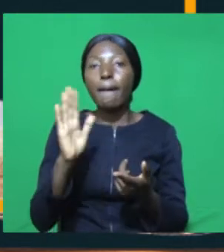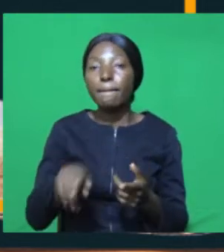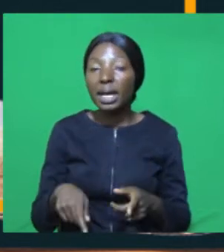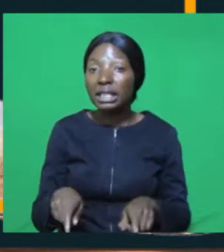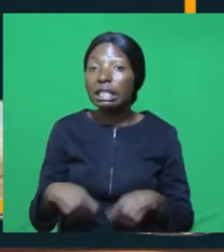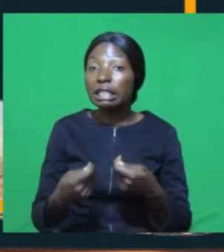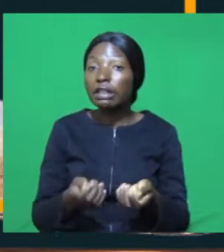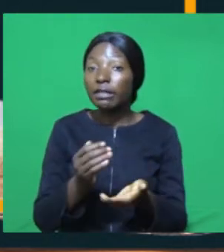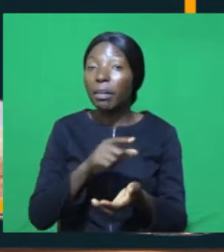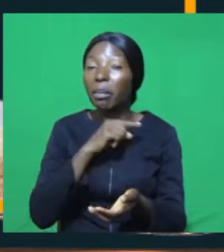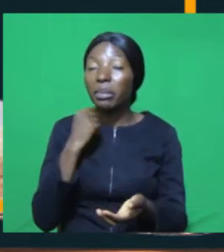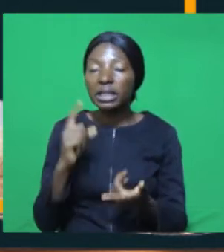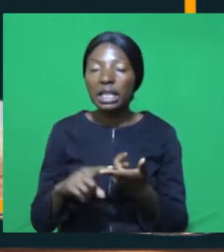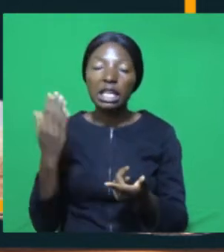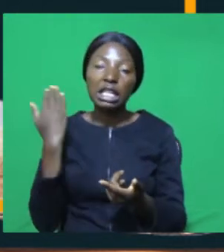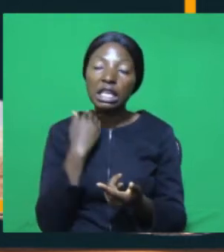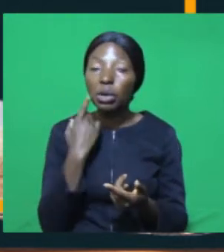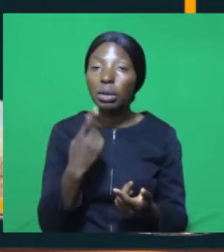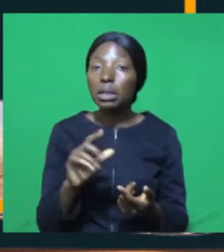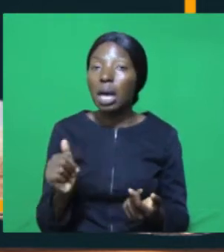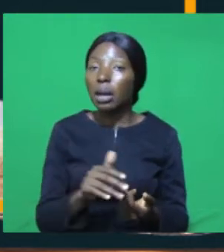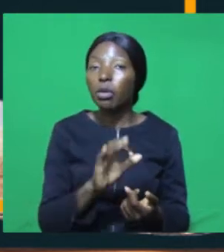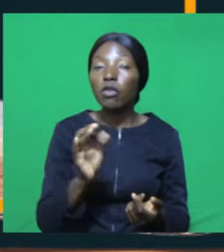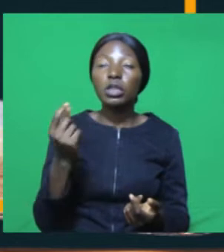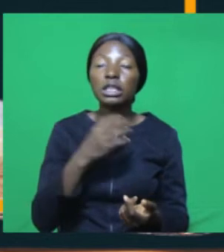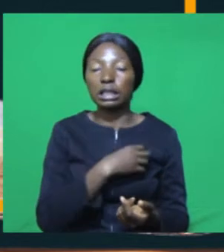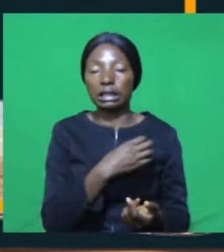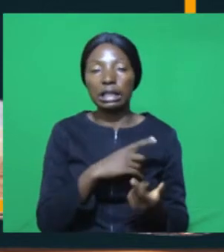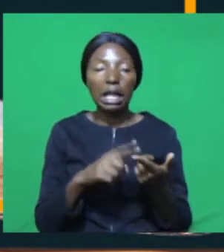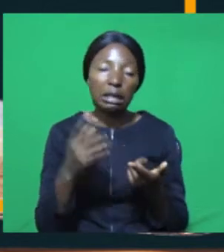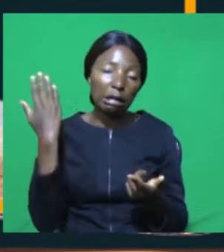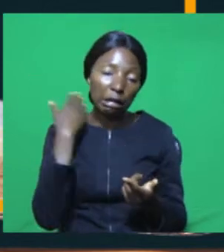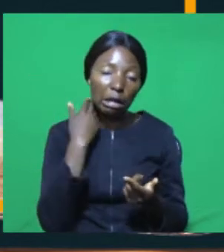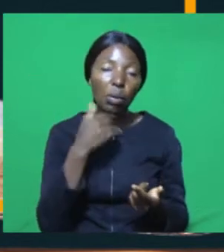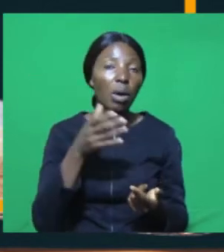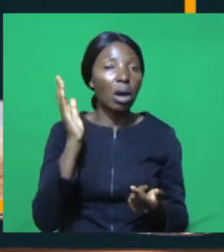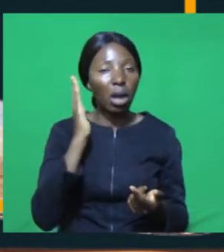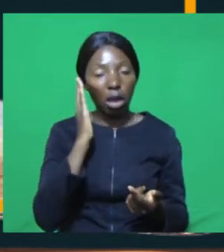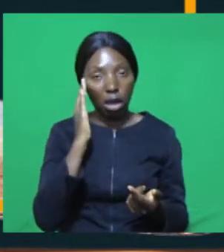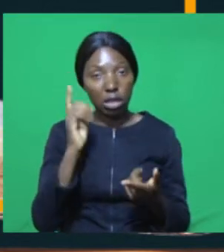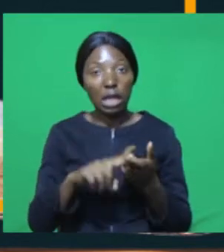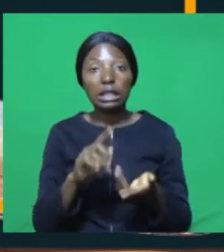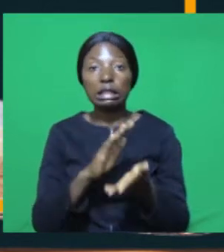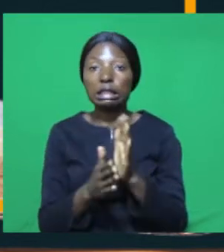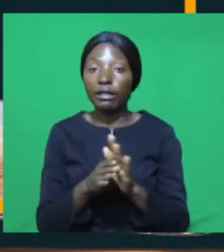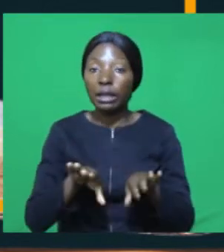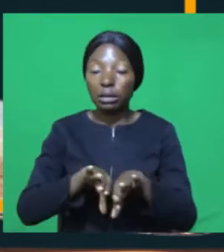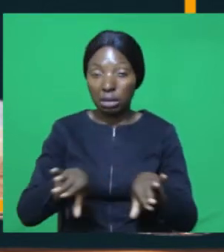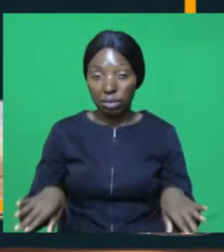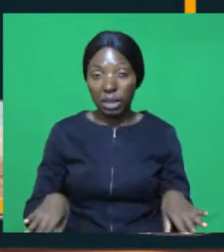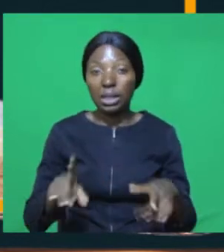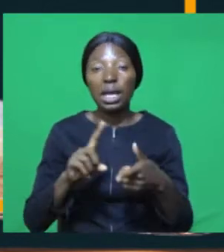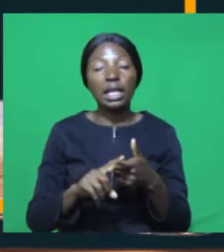iya atange kubaya imewe chipiriso che zivi. Agure msoro wayo pa mtsipa, asarege kuipara zanisa.